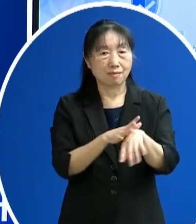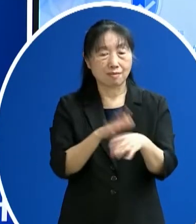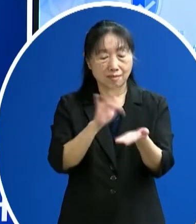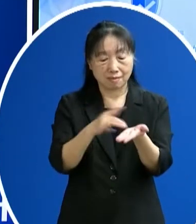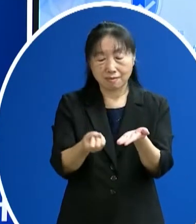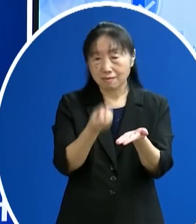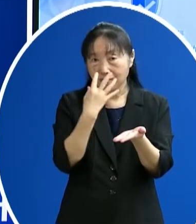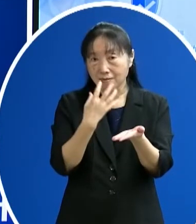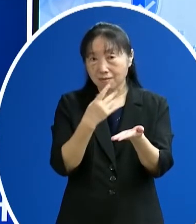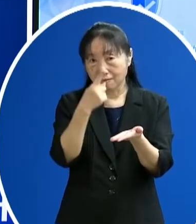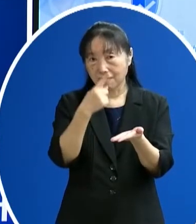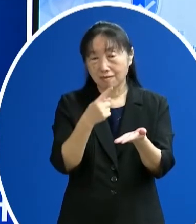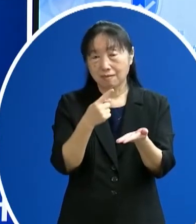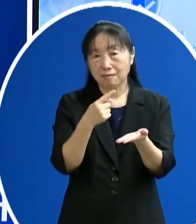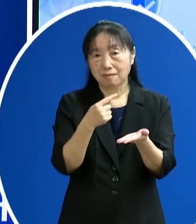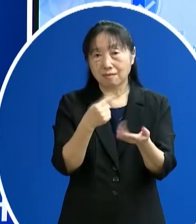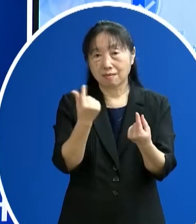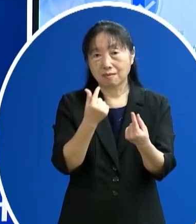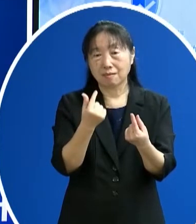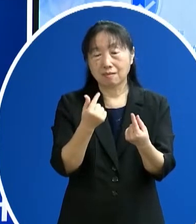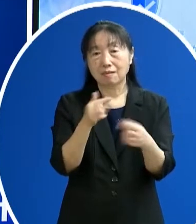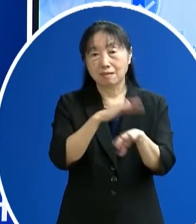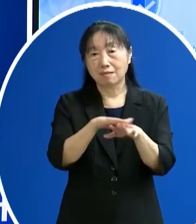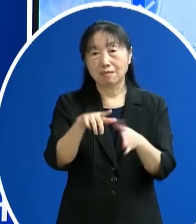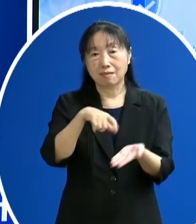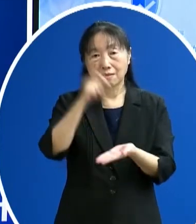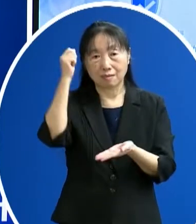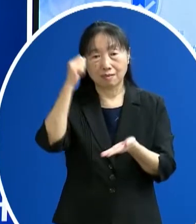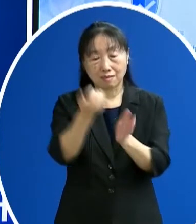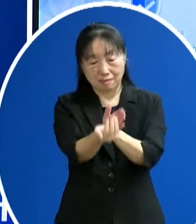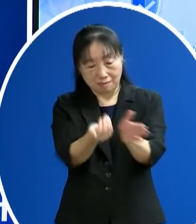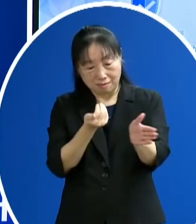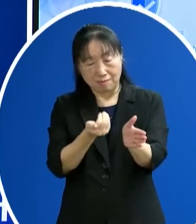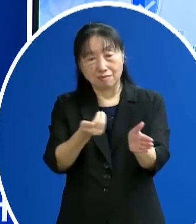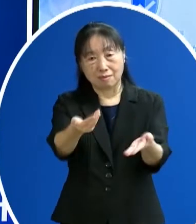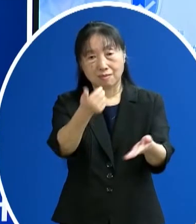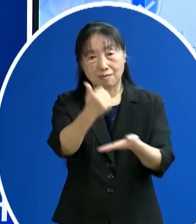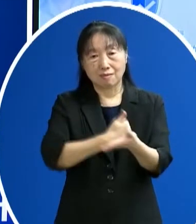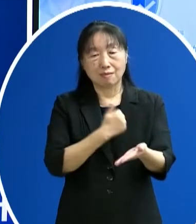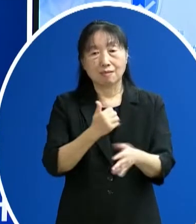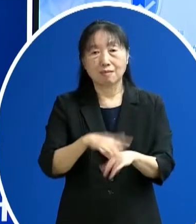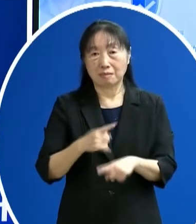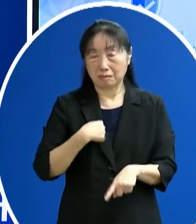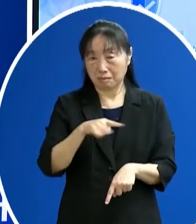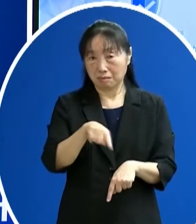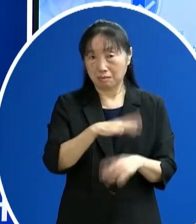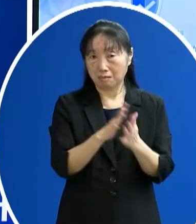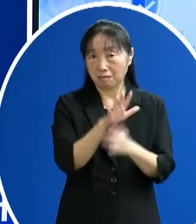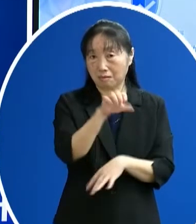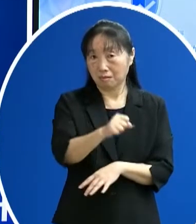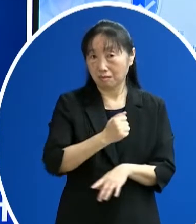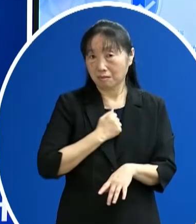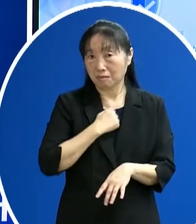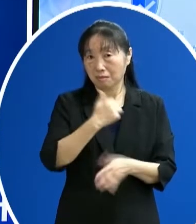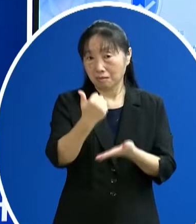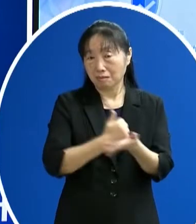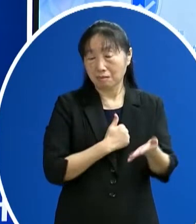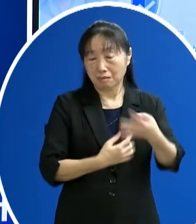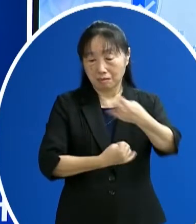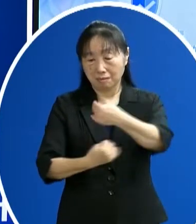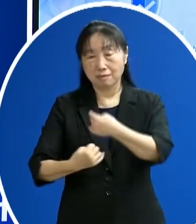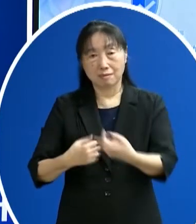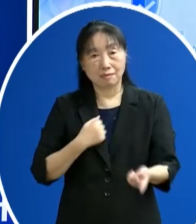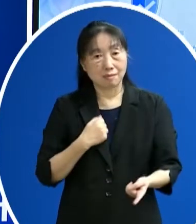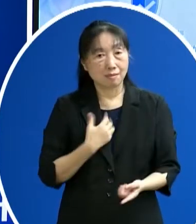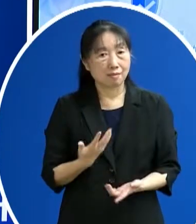会比原定的时程还要更提前到货，那想要请问一下指挥中心现在是否有掌握到最新的到货时程以上，